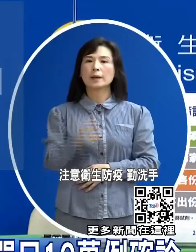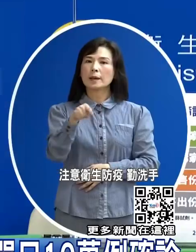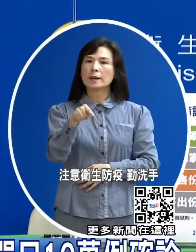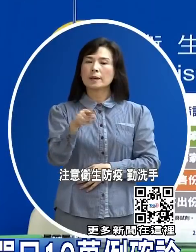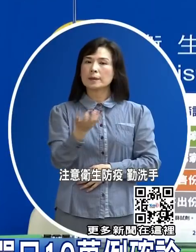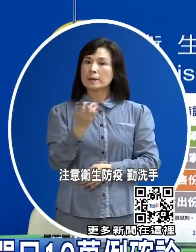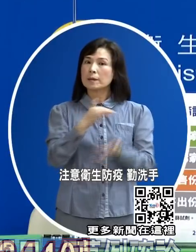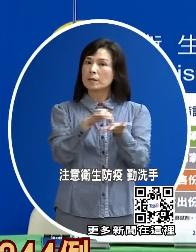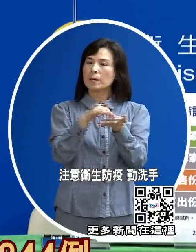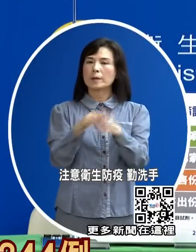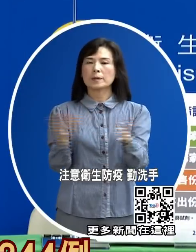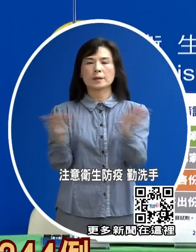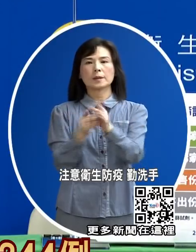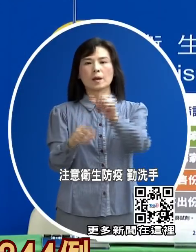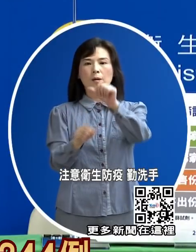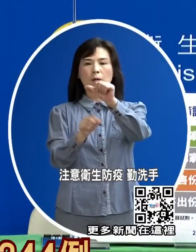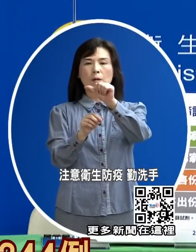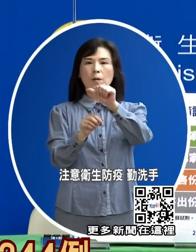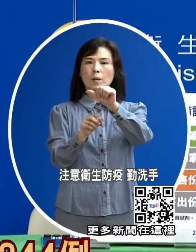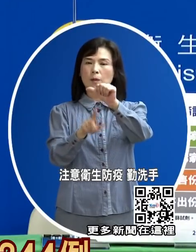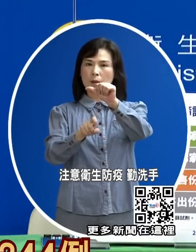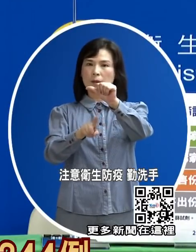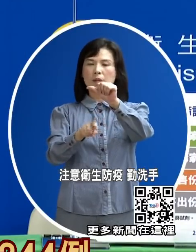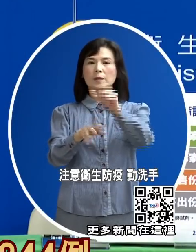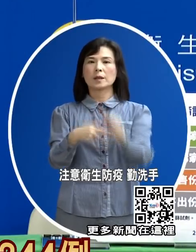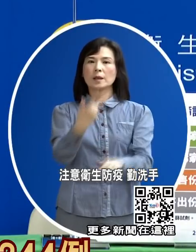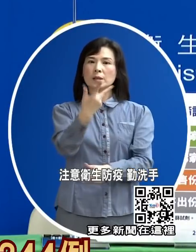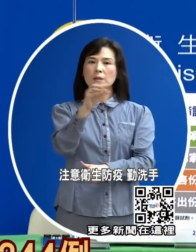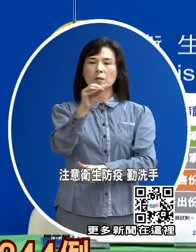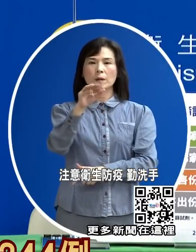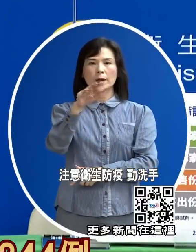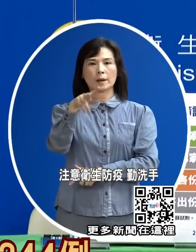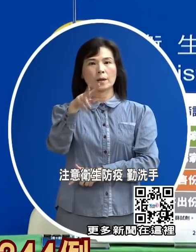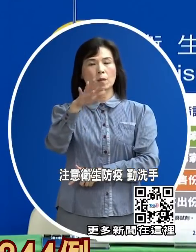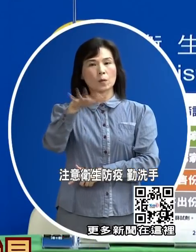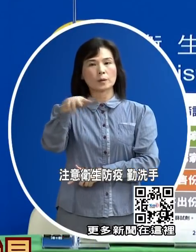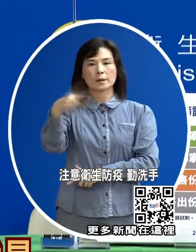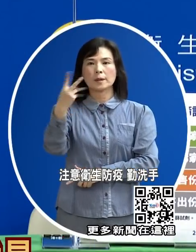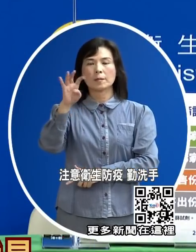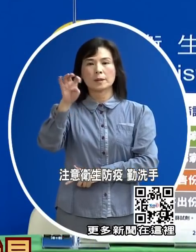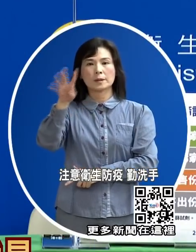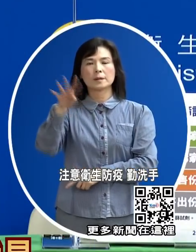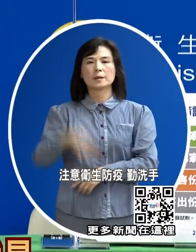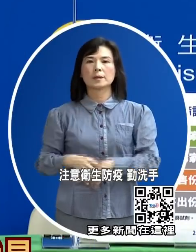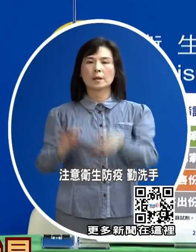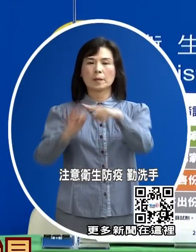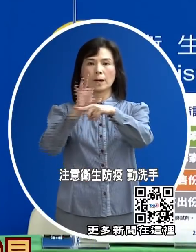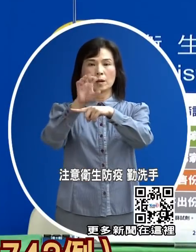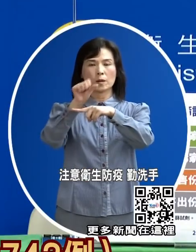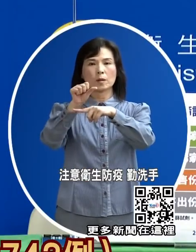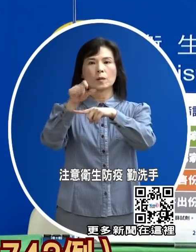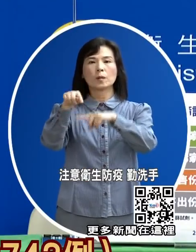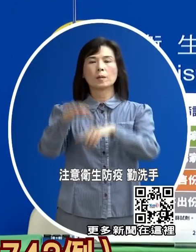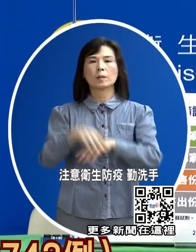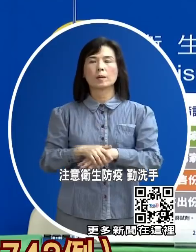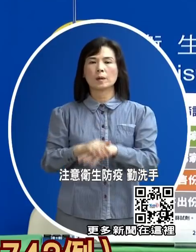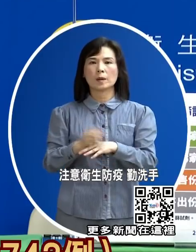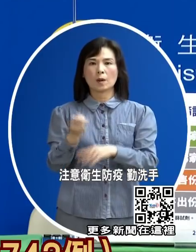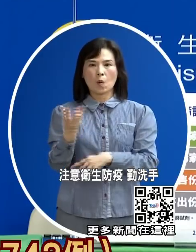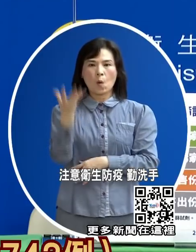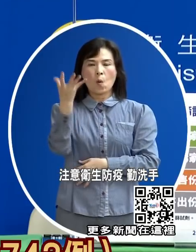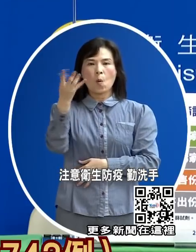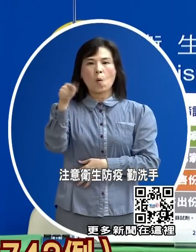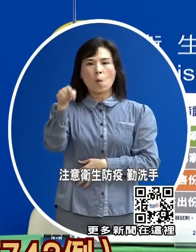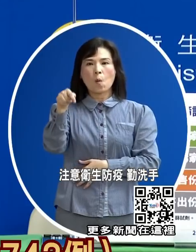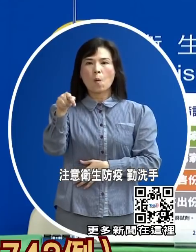102,743例。 到这个5月11号是75,244啊。那它的95%现在区间就是这个比较高的